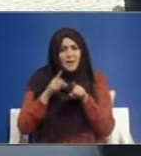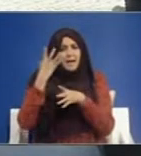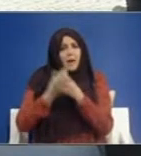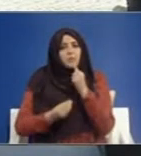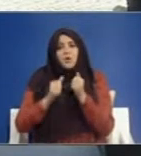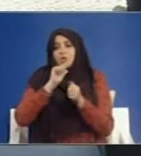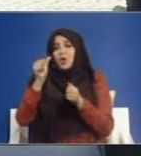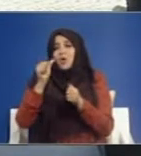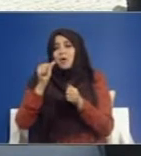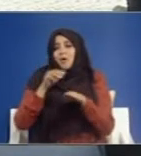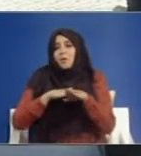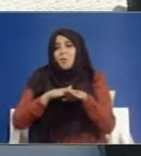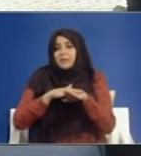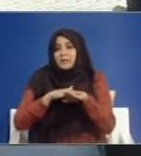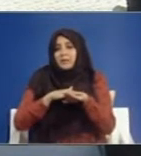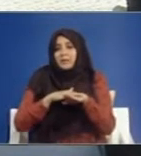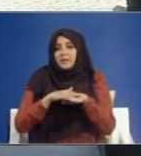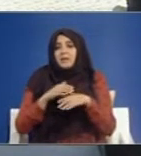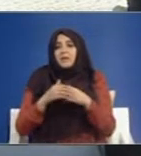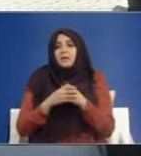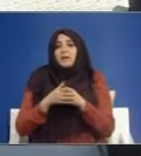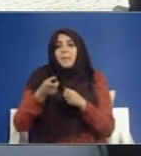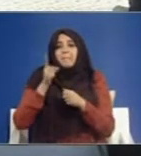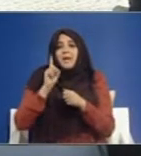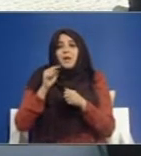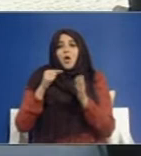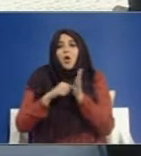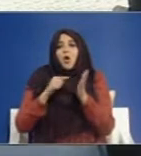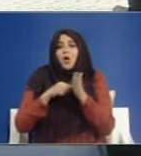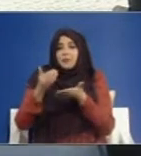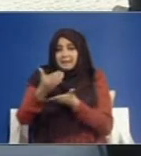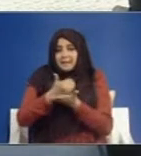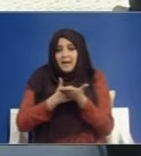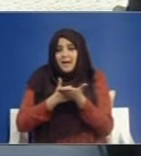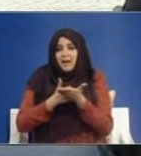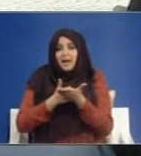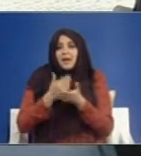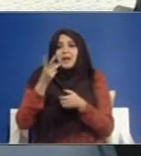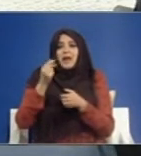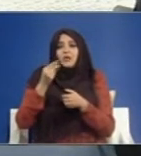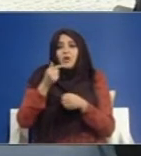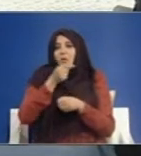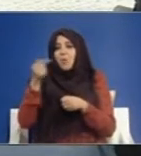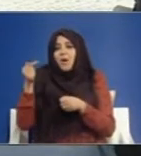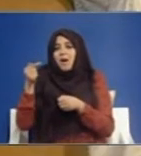وفي كي مغيب بدون مبرر ما نخرج هذاك النهار ما خدمتوش ولا نص نهار. كيفاش تخرجي؟